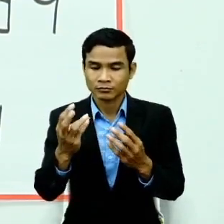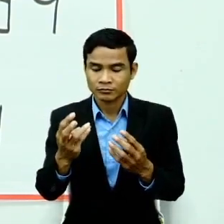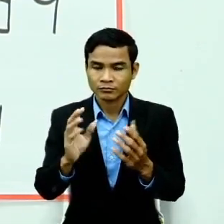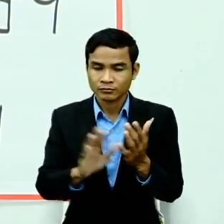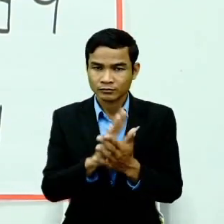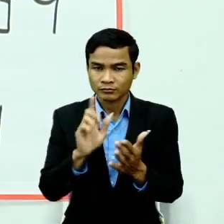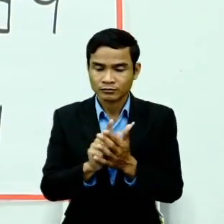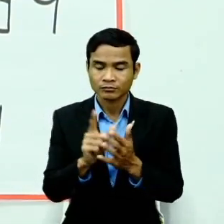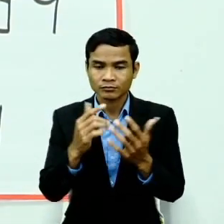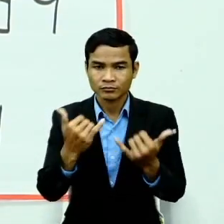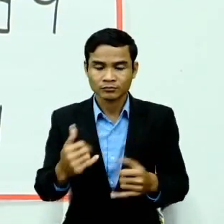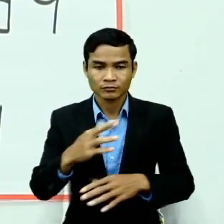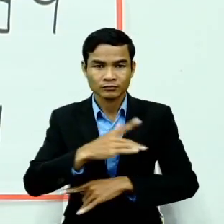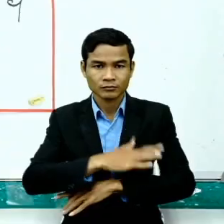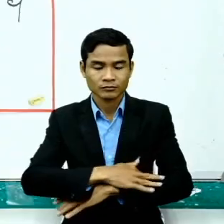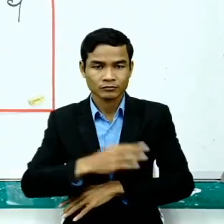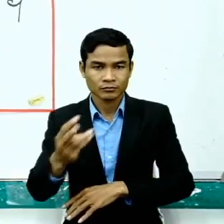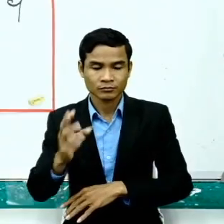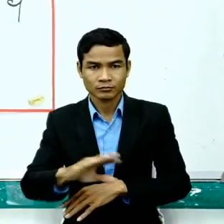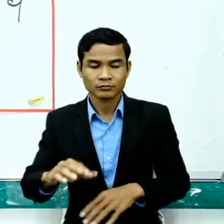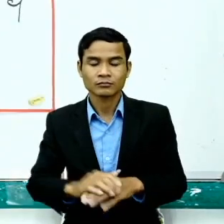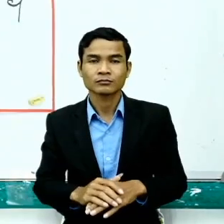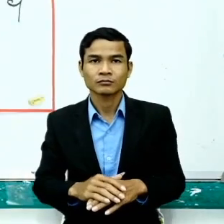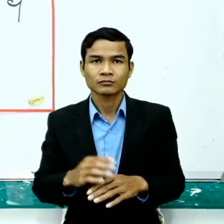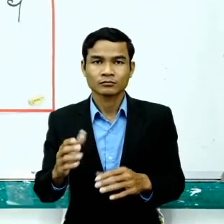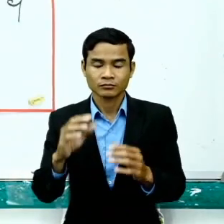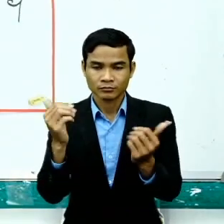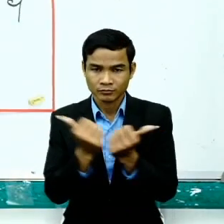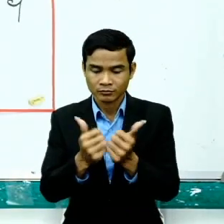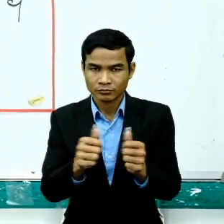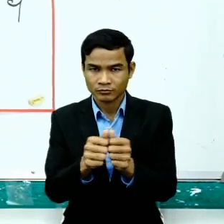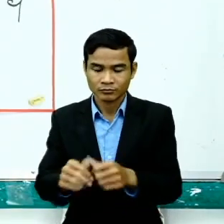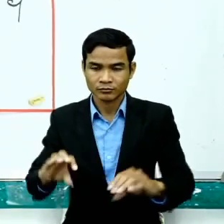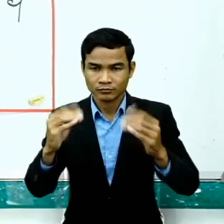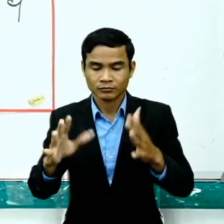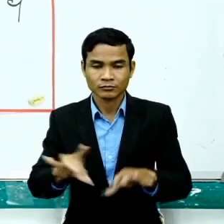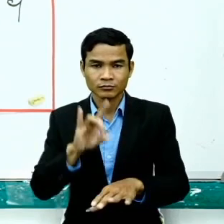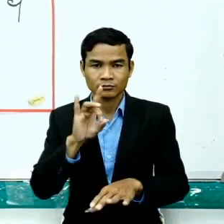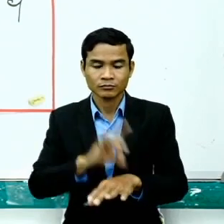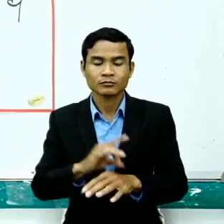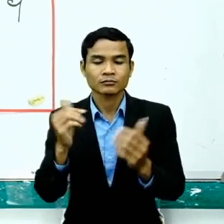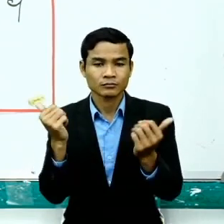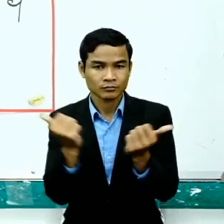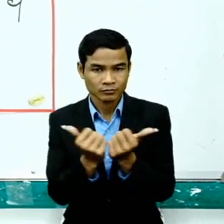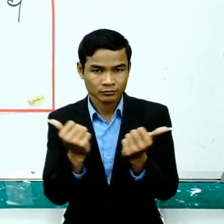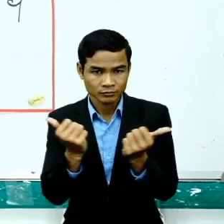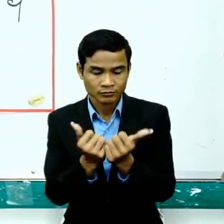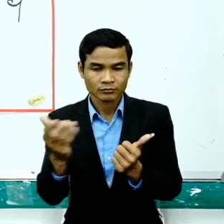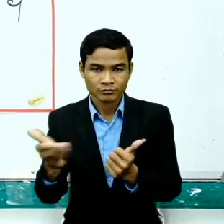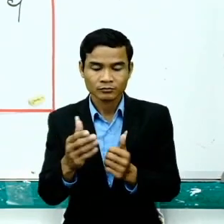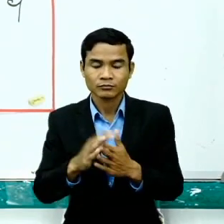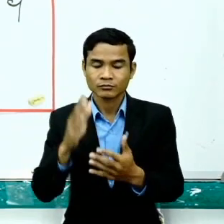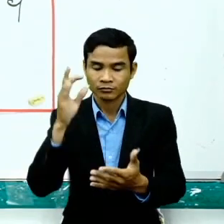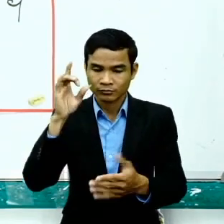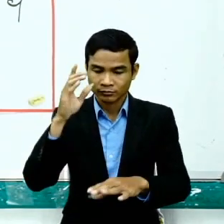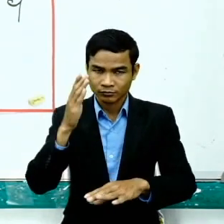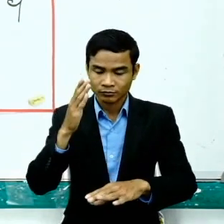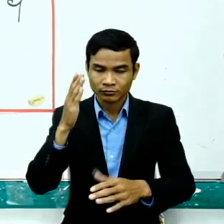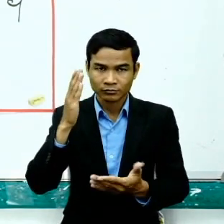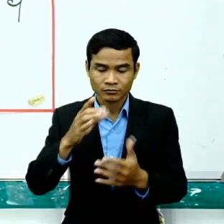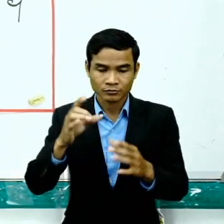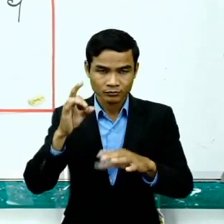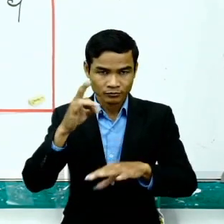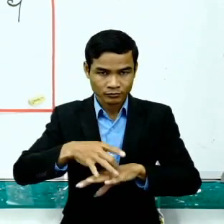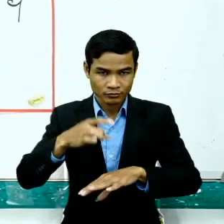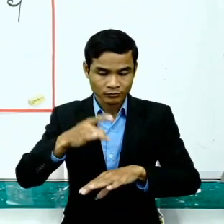thế dương xâm rạ sân nó con chà dương xâm rạ sân là bay lên là bàn chà bên này dân nâng lên là bán chà phụ ở lực nè con